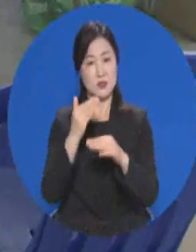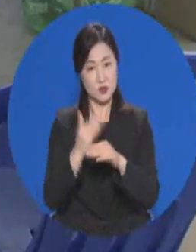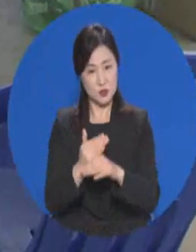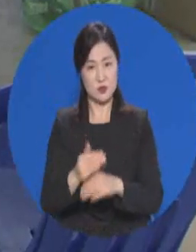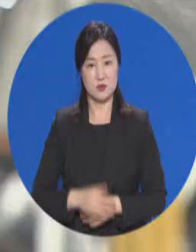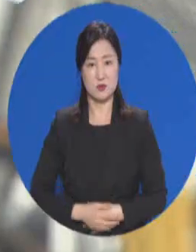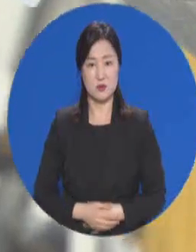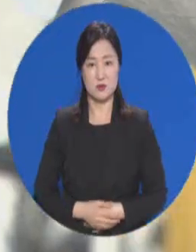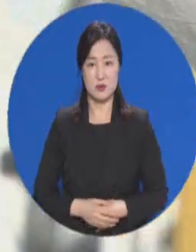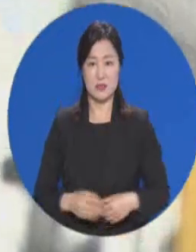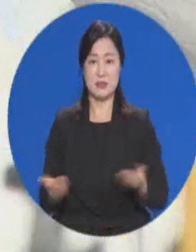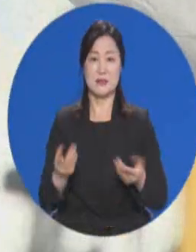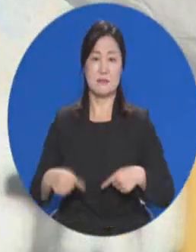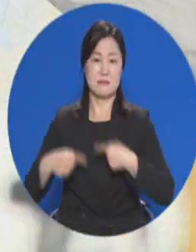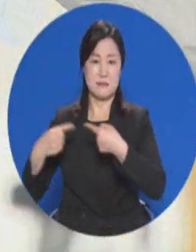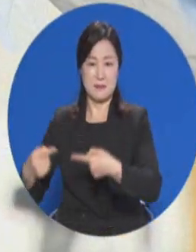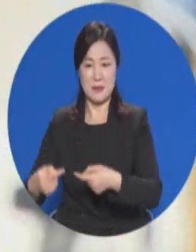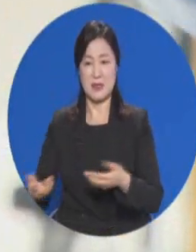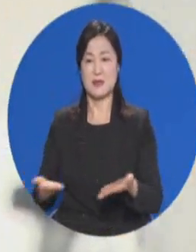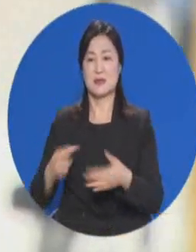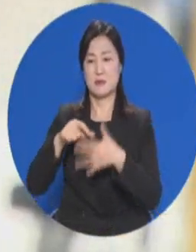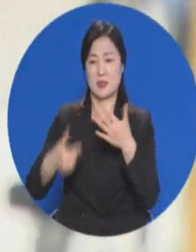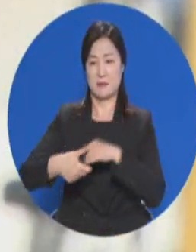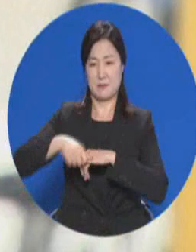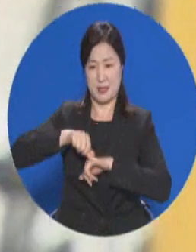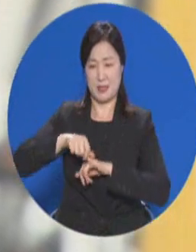이들이 투입되는 작업 일정상 차질이